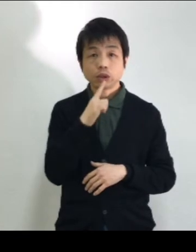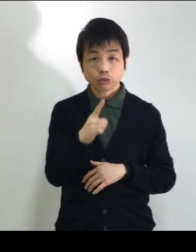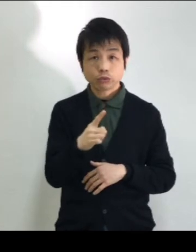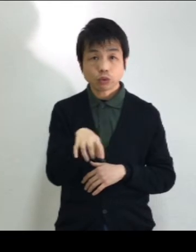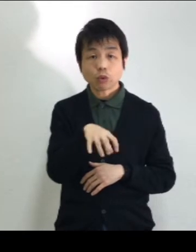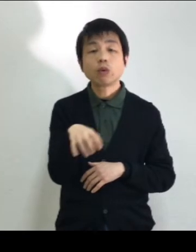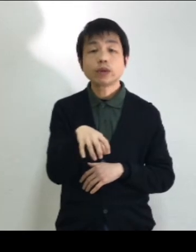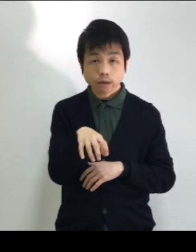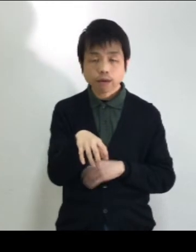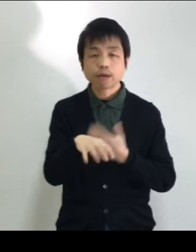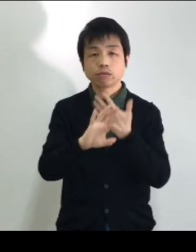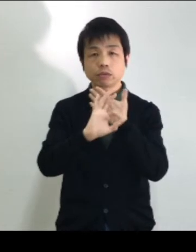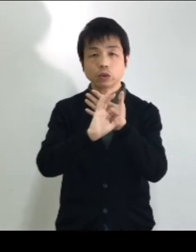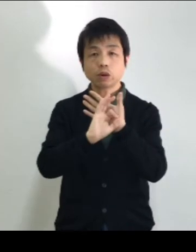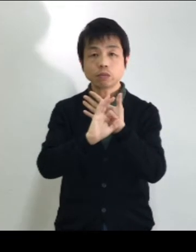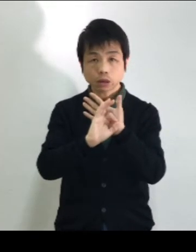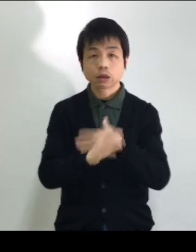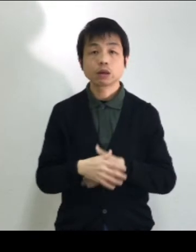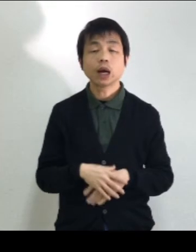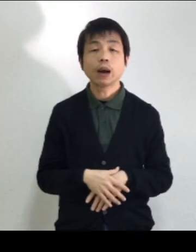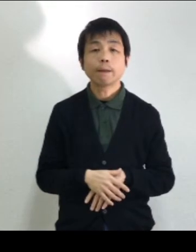ていうところで、まあ、例えば、